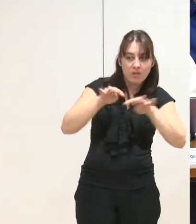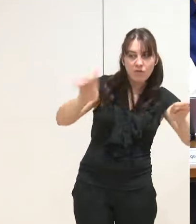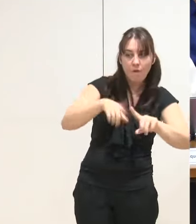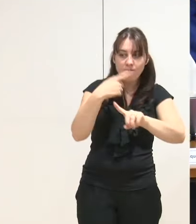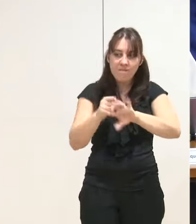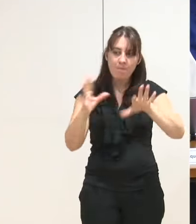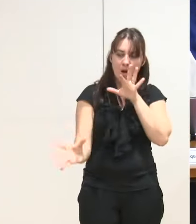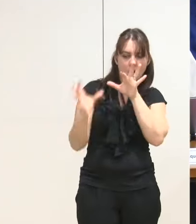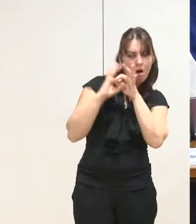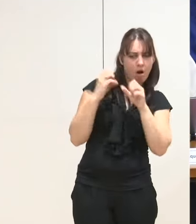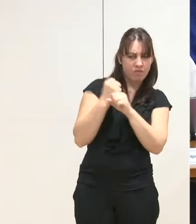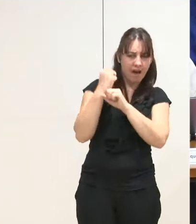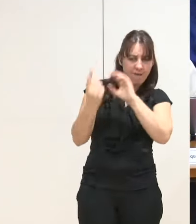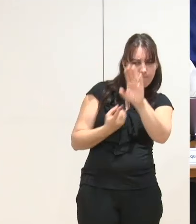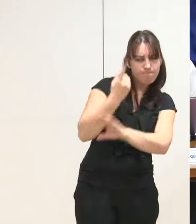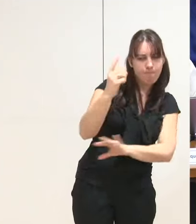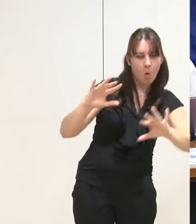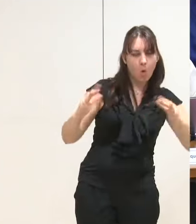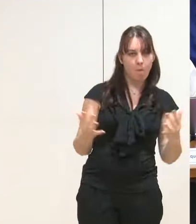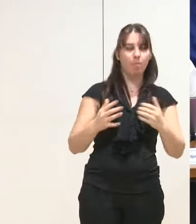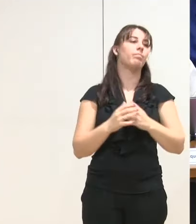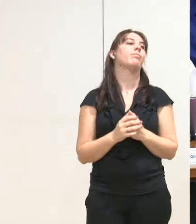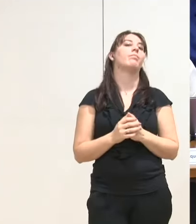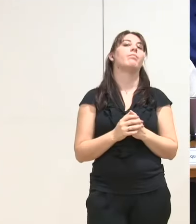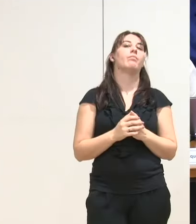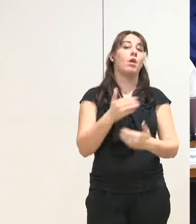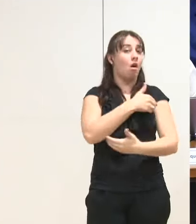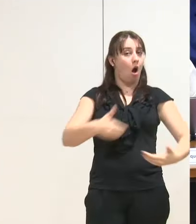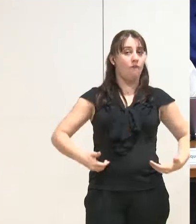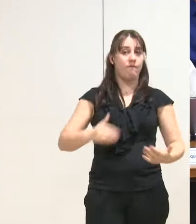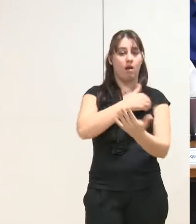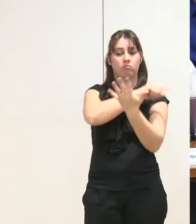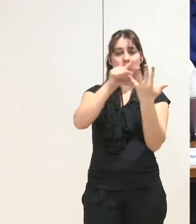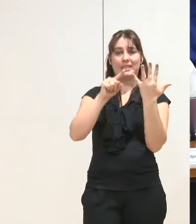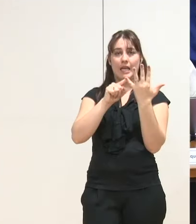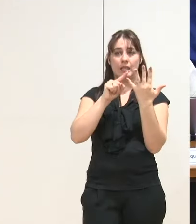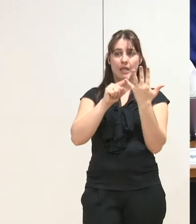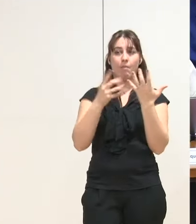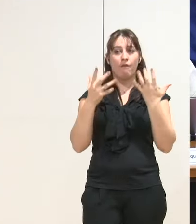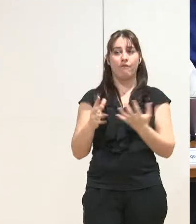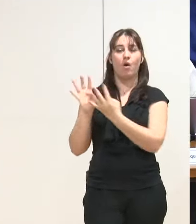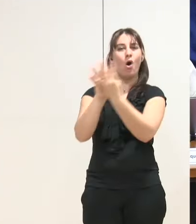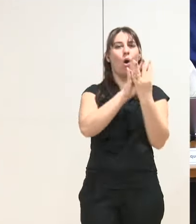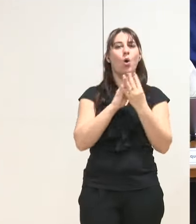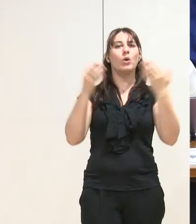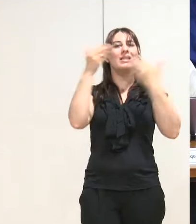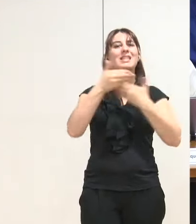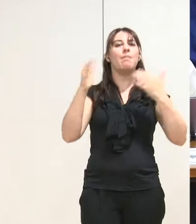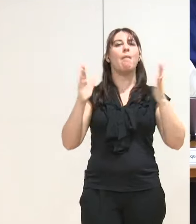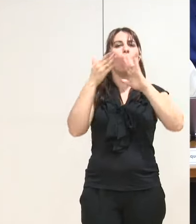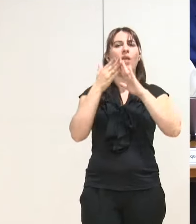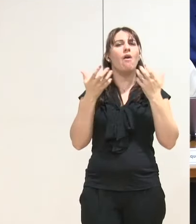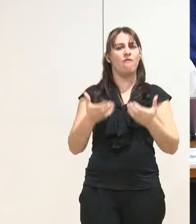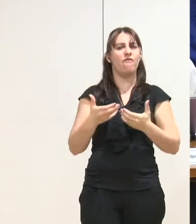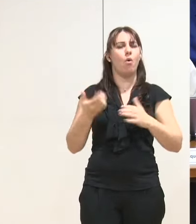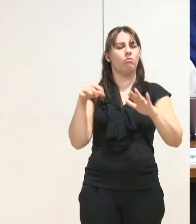commun là-dessus enfin 5è point nous allons faire évoluer les rencontres du Cinéma de montagne mais ça on en parlera